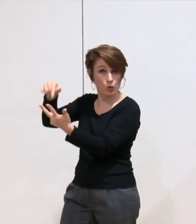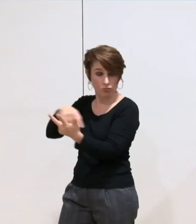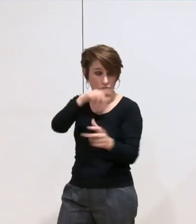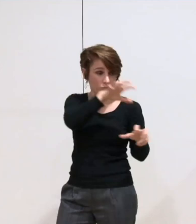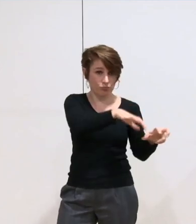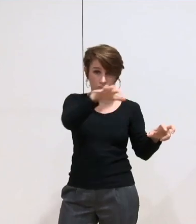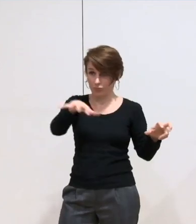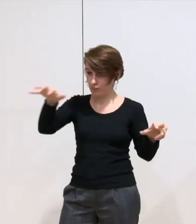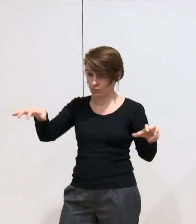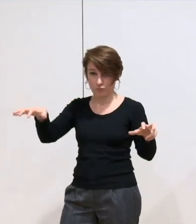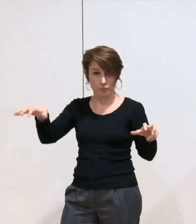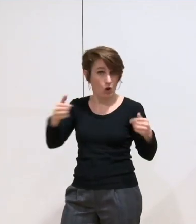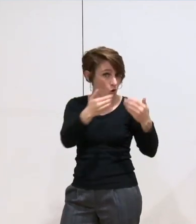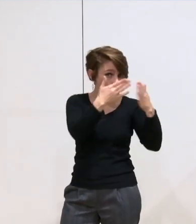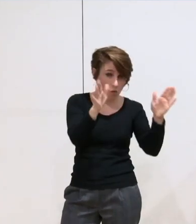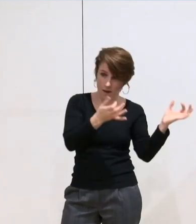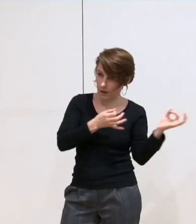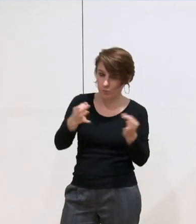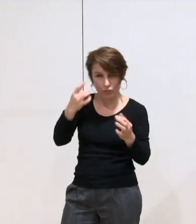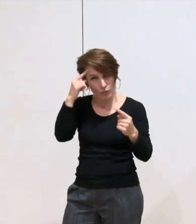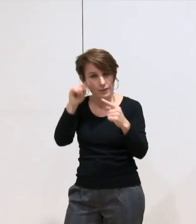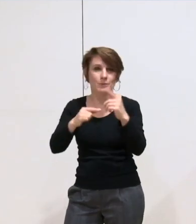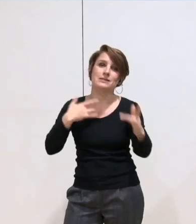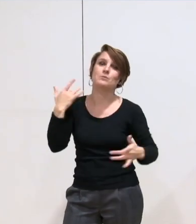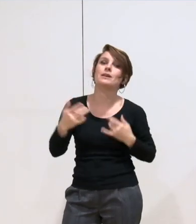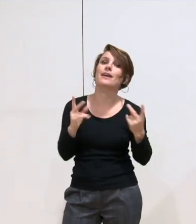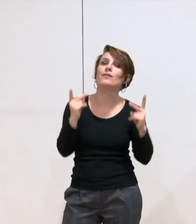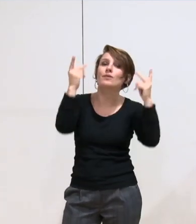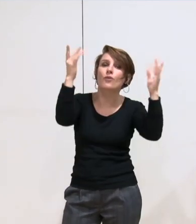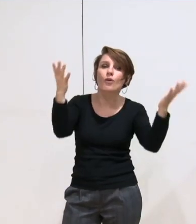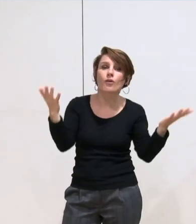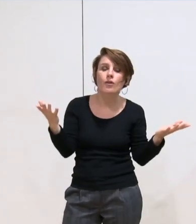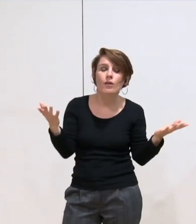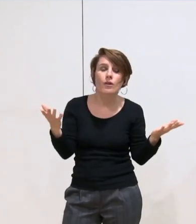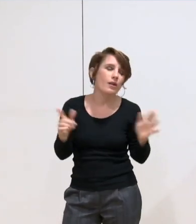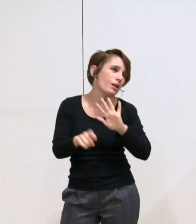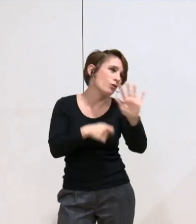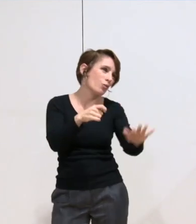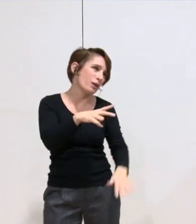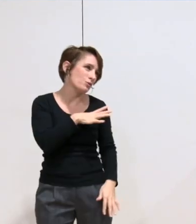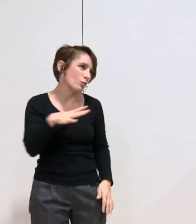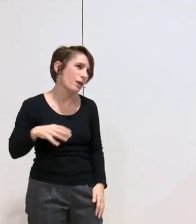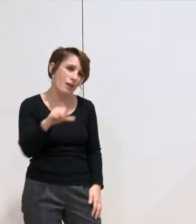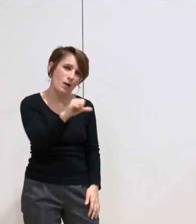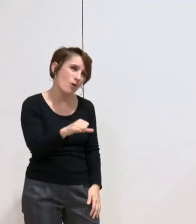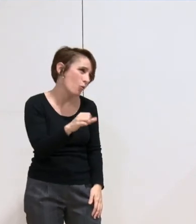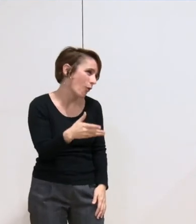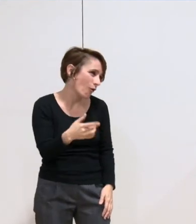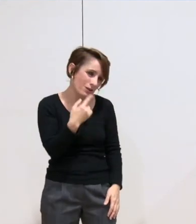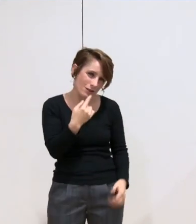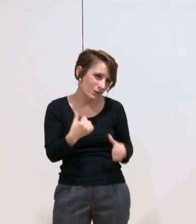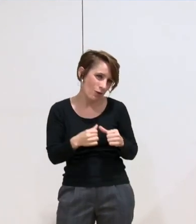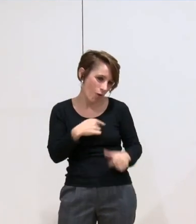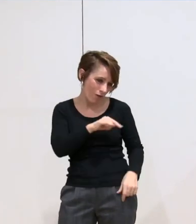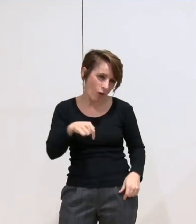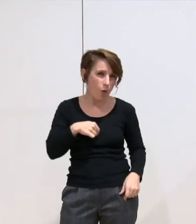création, vont rester ouverts au spectacle vivant. Et vous imaginez bien, Madame Agobian, que ce ne sont pas les élus qui vont aller